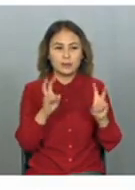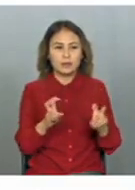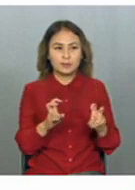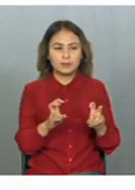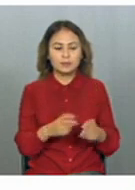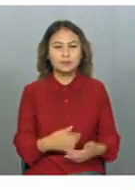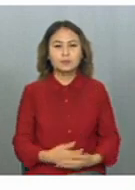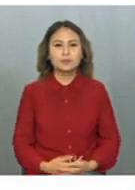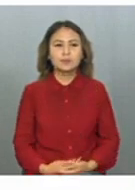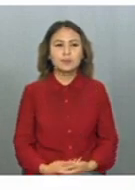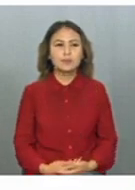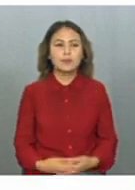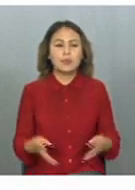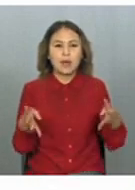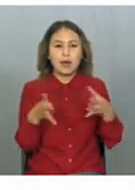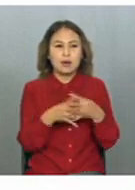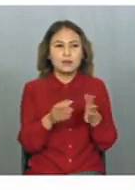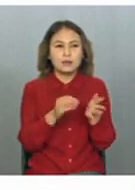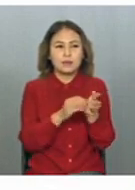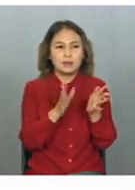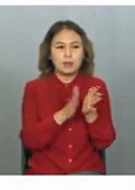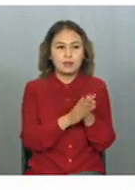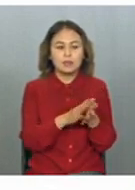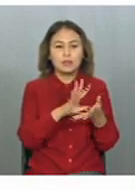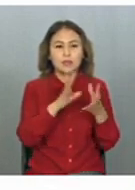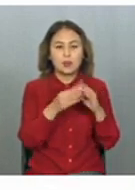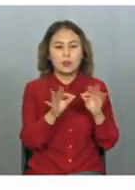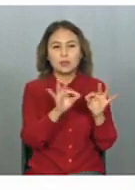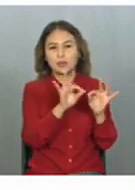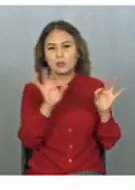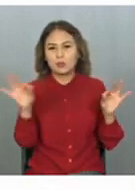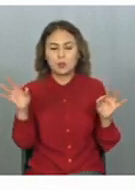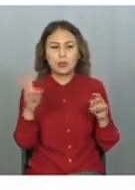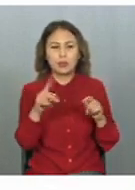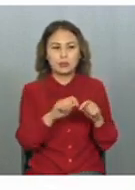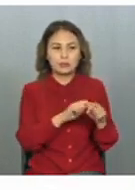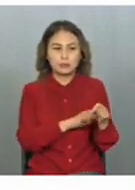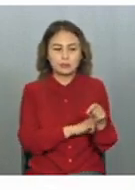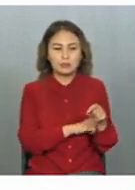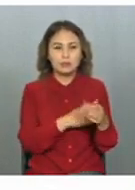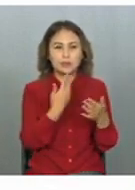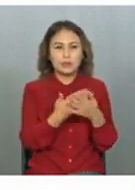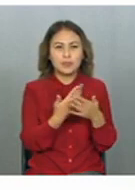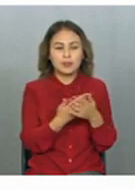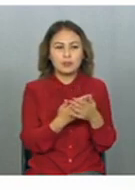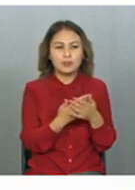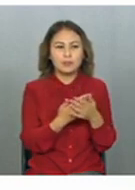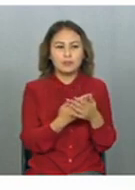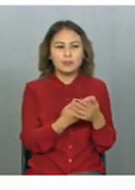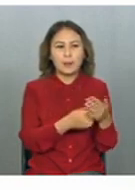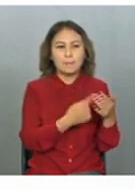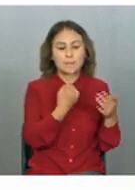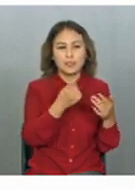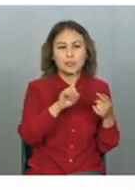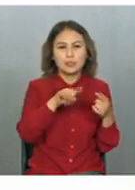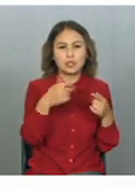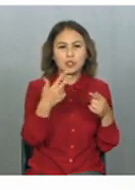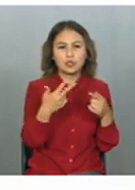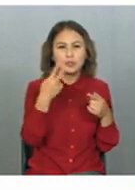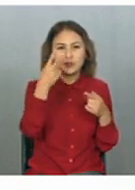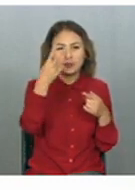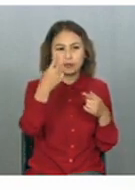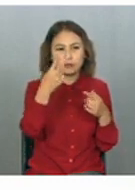енді аралас сандарды координаттық сәуледе кескіндеуді қарастырайық. Мысалы, 1/3'ten 2